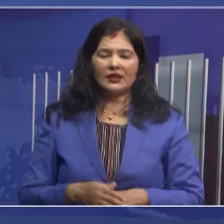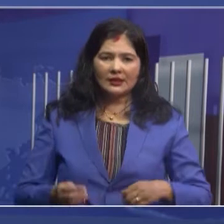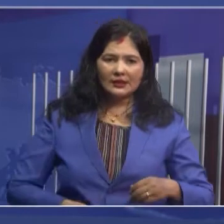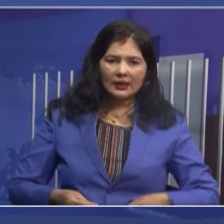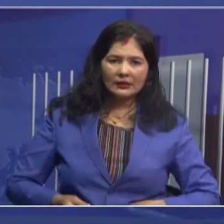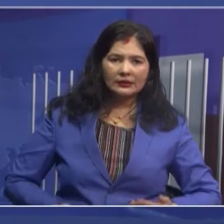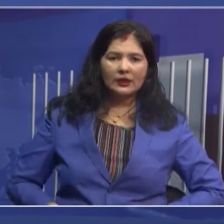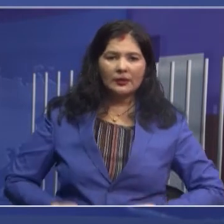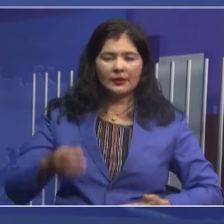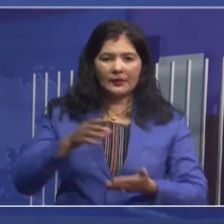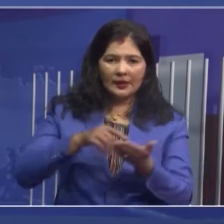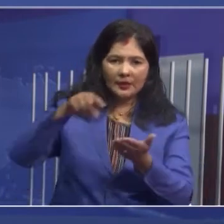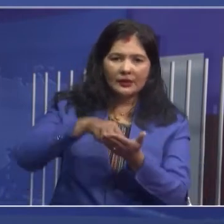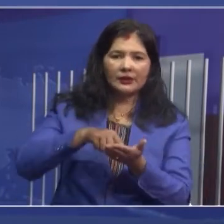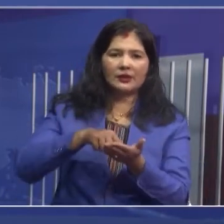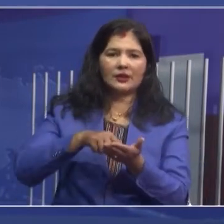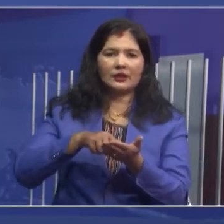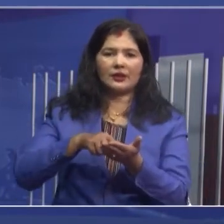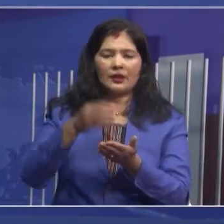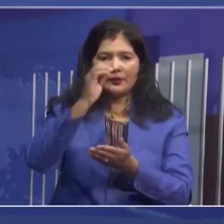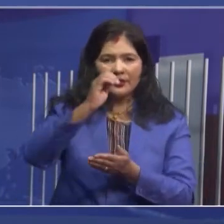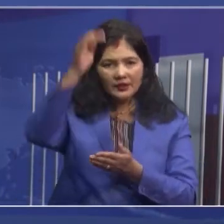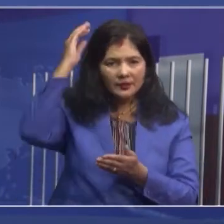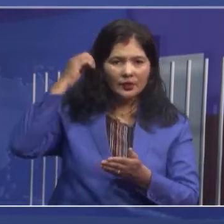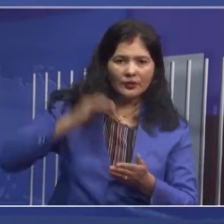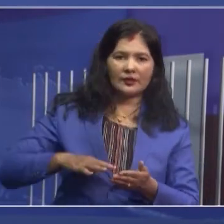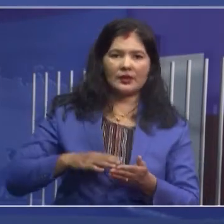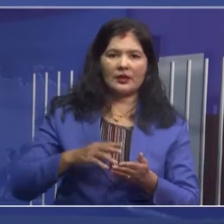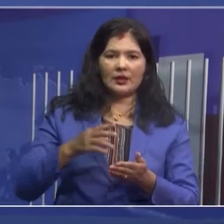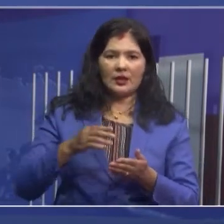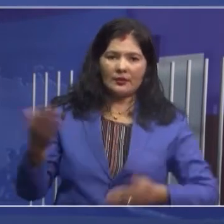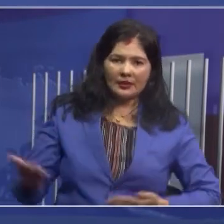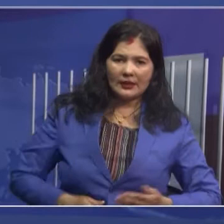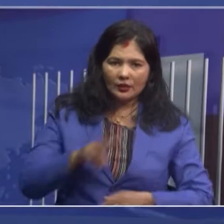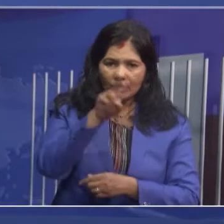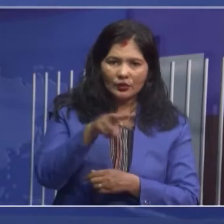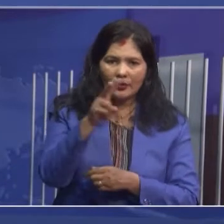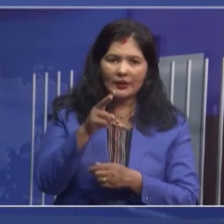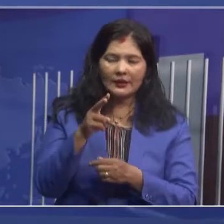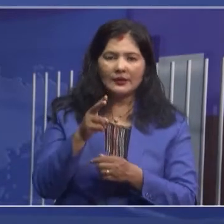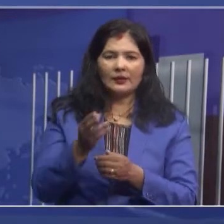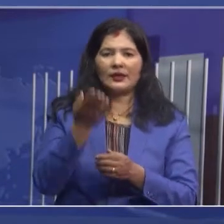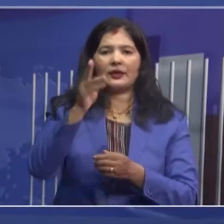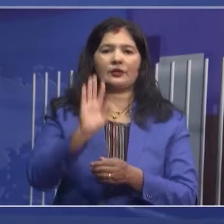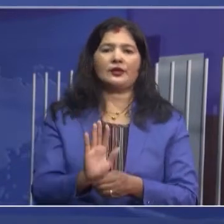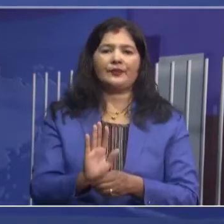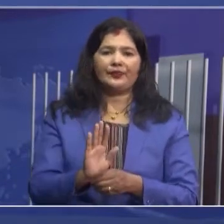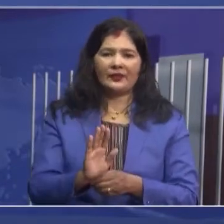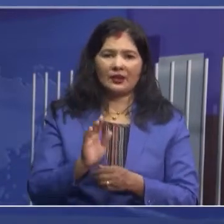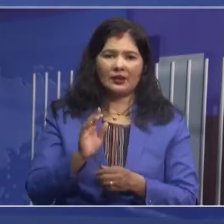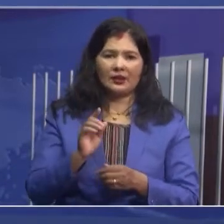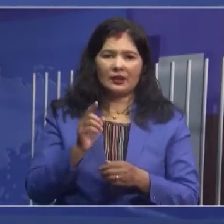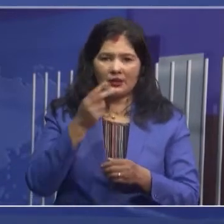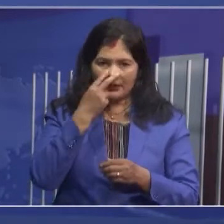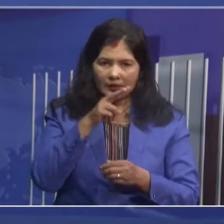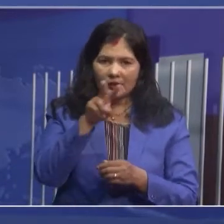चाडपर्वलाई मध्यनजर गरी पश्चिम नवलपरासीमा बजार अनुगमन कार्यलाई तीव्र पारिएको छ। सहायक प्रमुख जिल्ला अधिकारी एवं